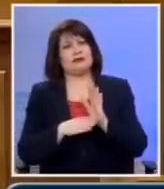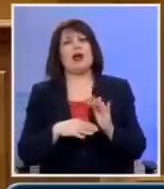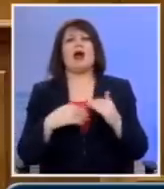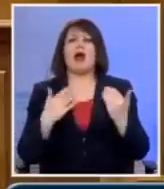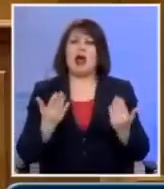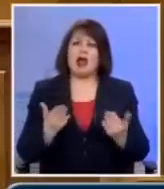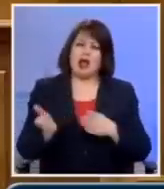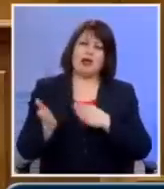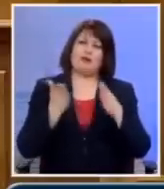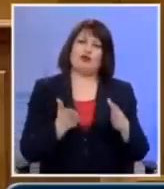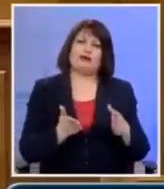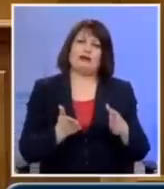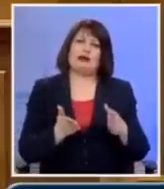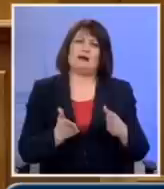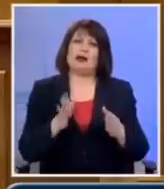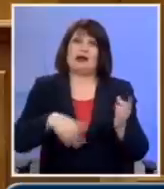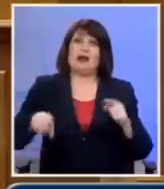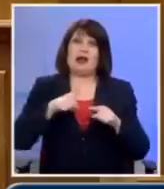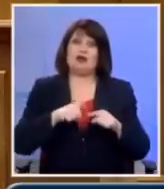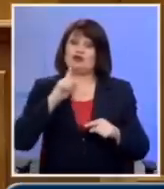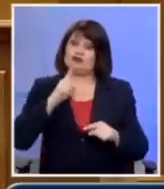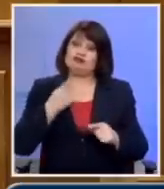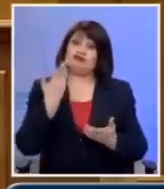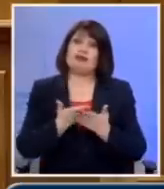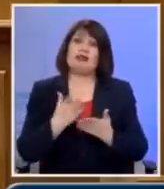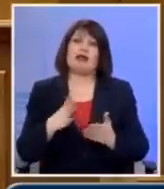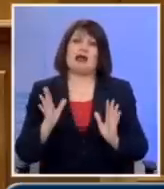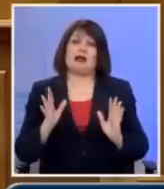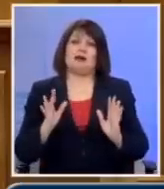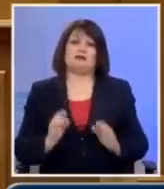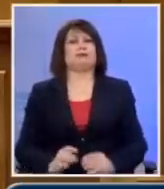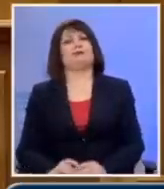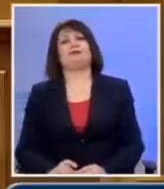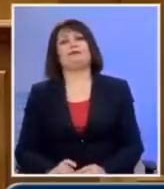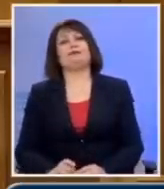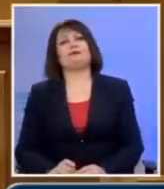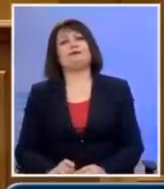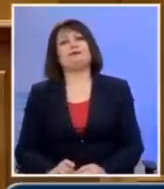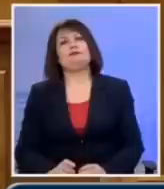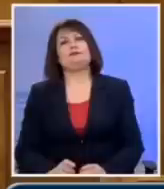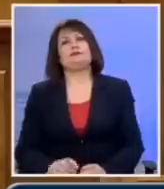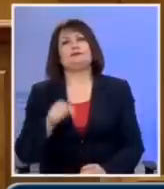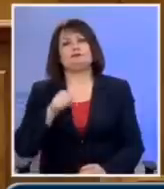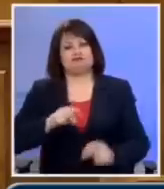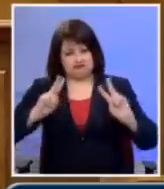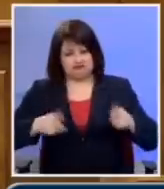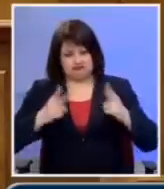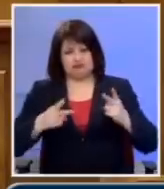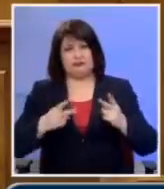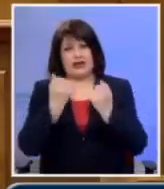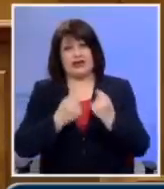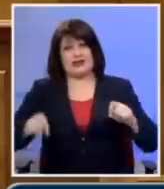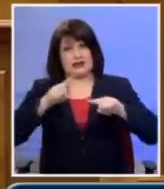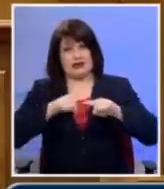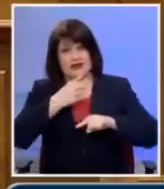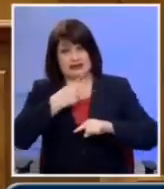αποτελεί ταυτόχρονα και λαϊκή επιταγή. Και δεν είναι ανακάλυψη αυτό του ΣΥΡΙΖΑ και των ανεξαρτήτων Ελλήνων